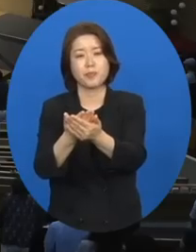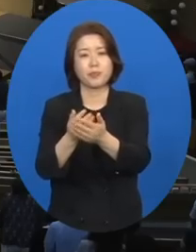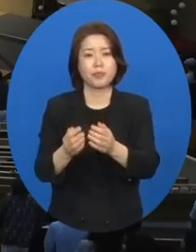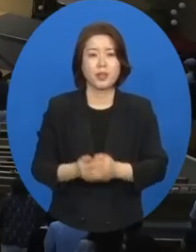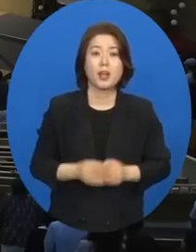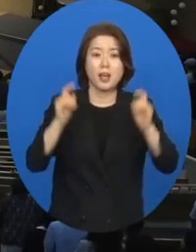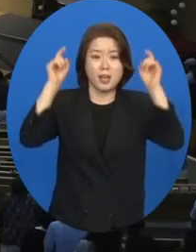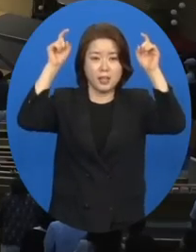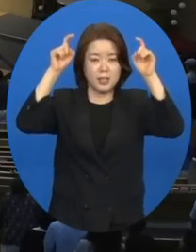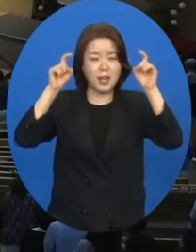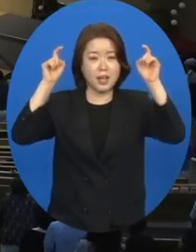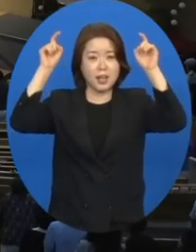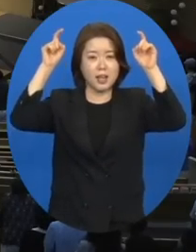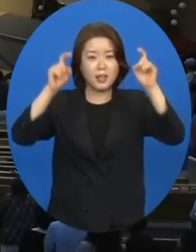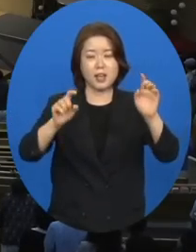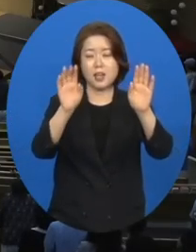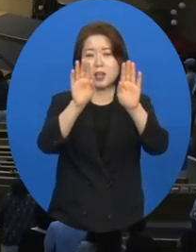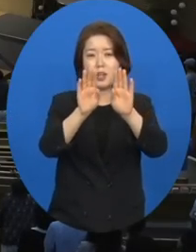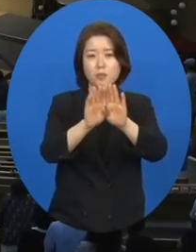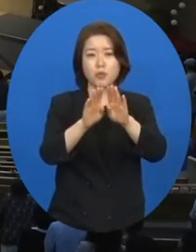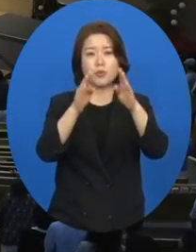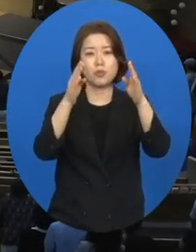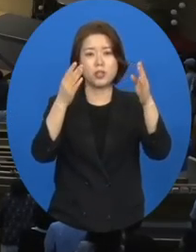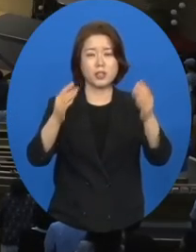cool 아 예